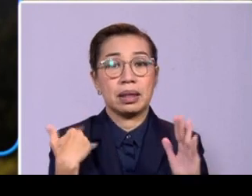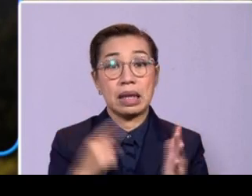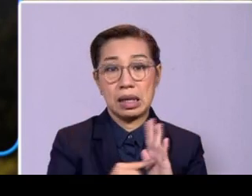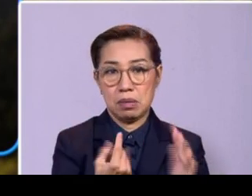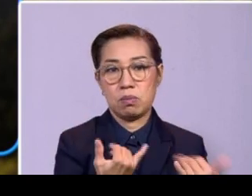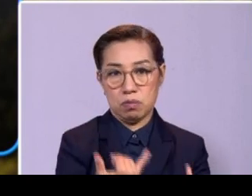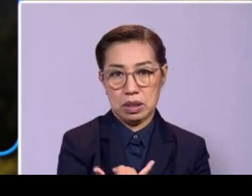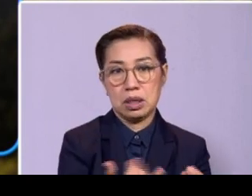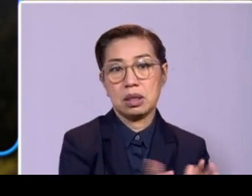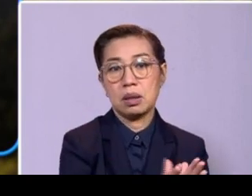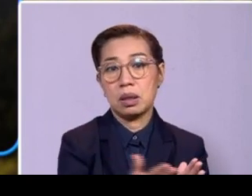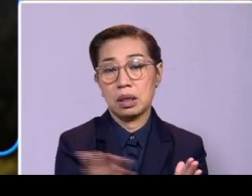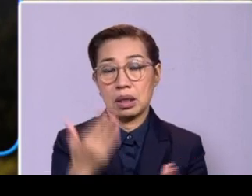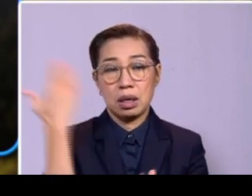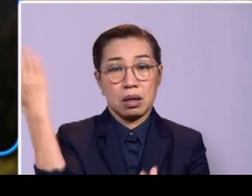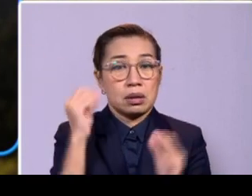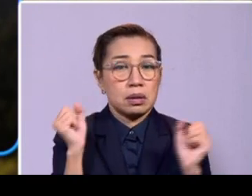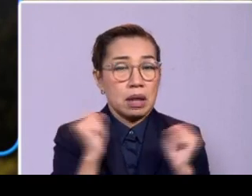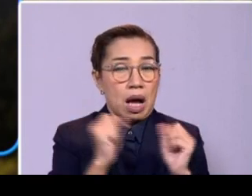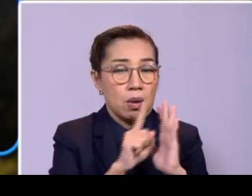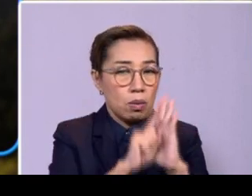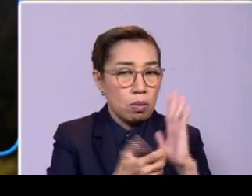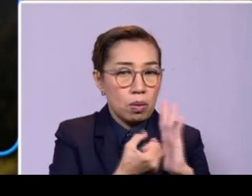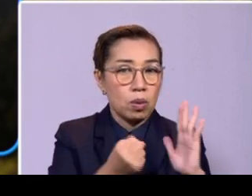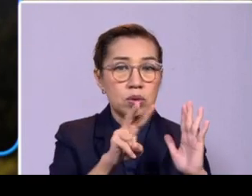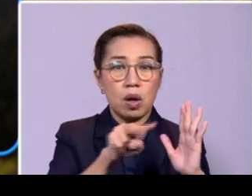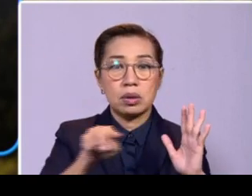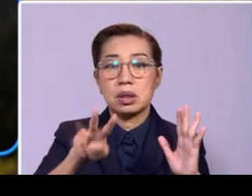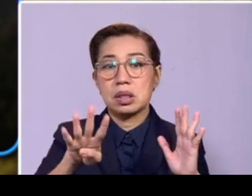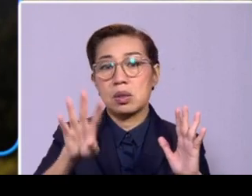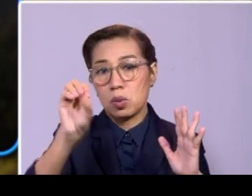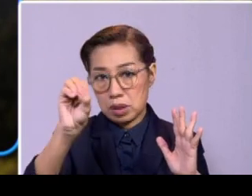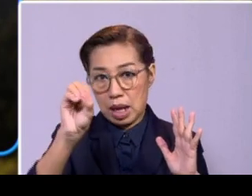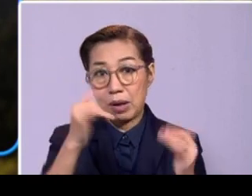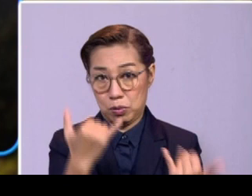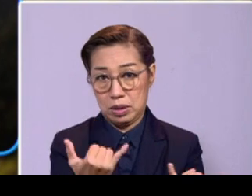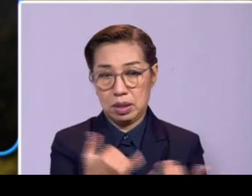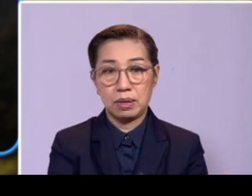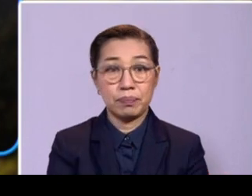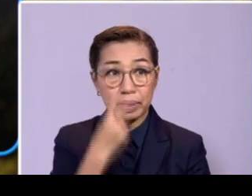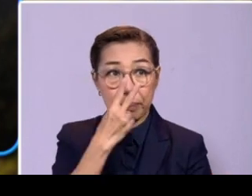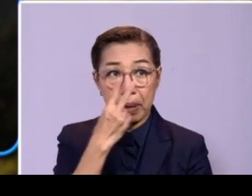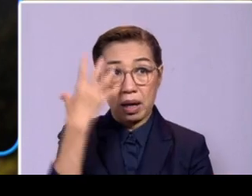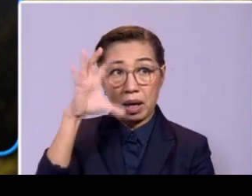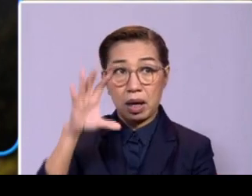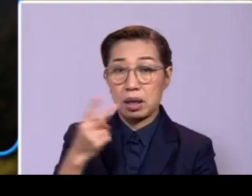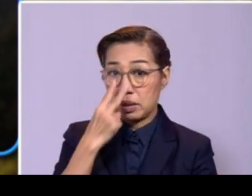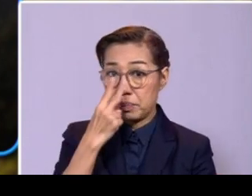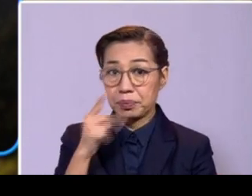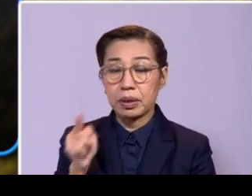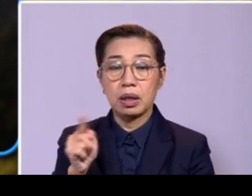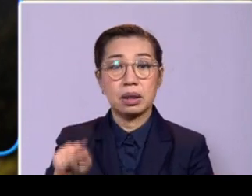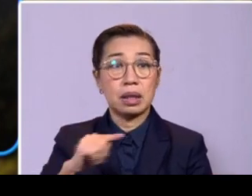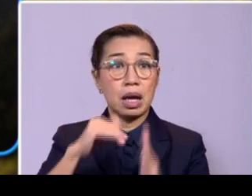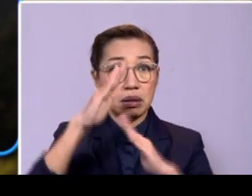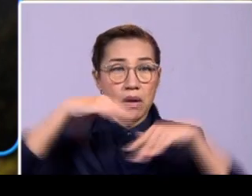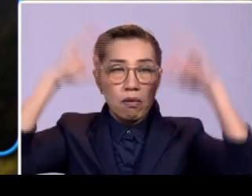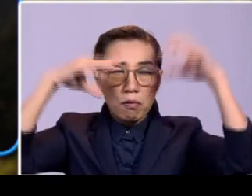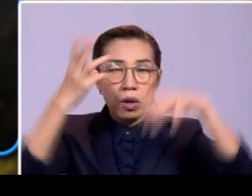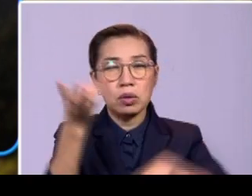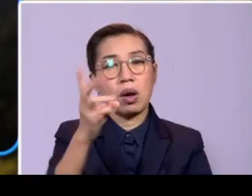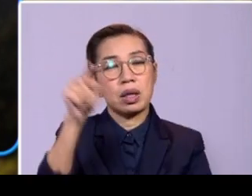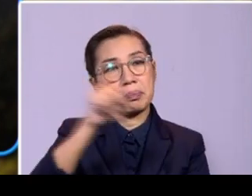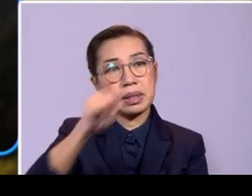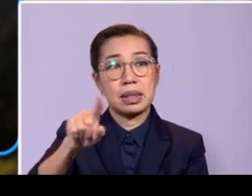งแต่วันนี้เป็นต้นไปเนี่ยอากาศจะเย็นลงประมาณ 2-4 องศาเซลเซียสอย่างที่เราเห็นก็คือพื้นที่ภาคเหนือวันนี้ฝนก็จะเหลือน้อยลงประมาณสั